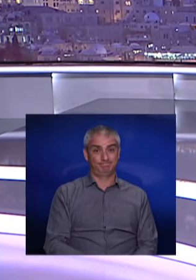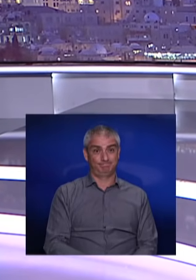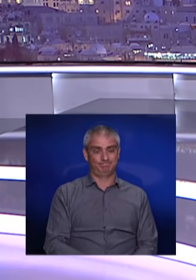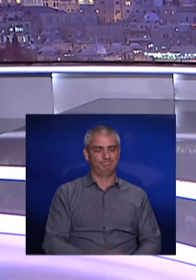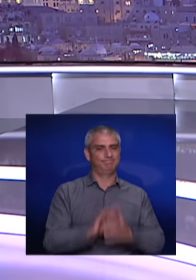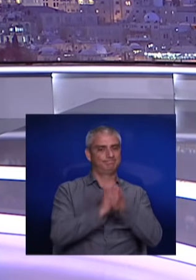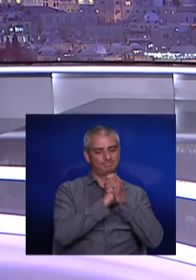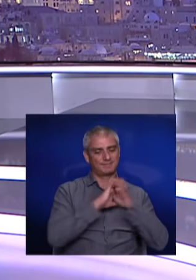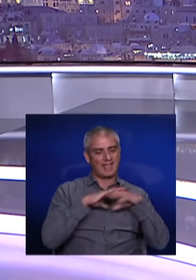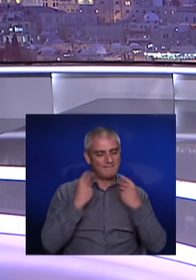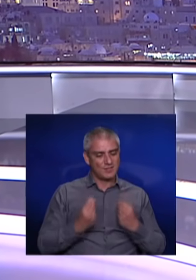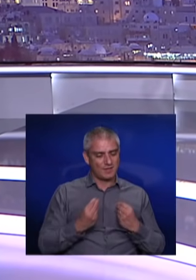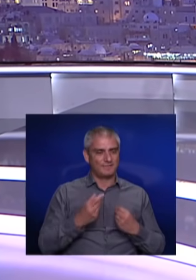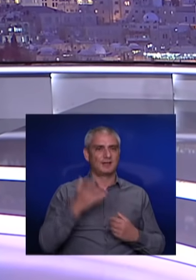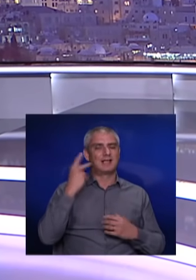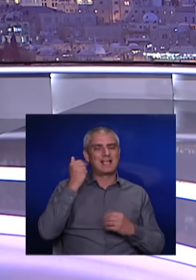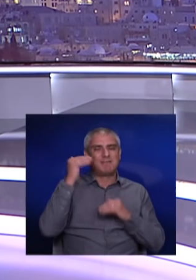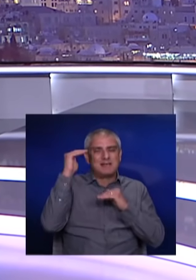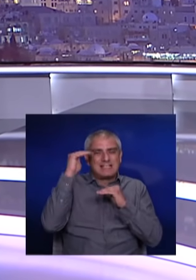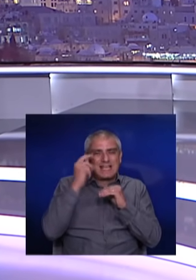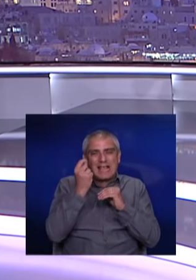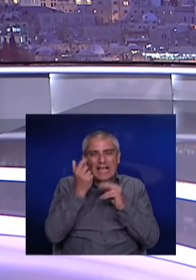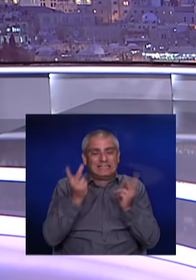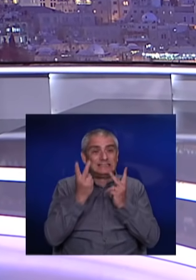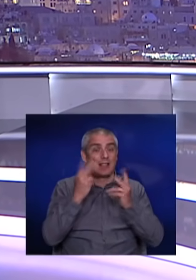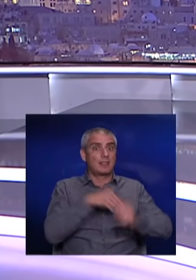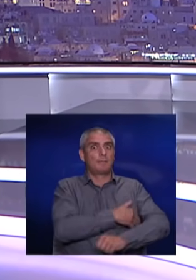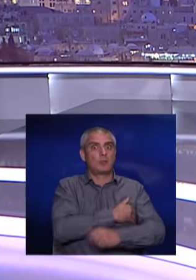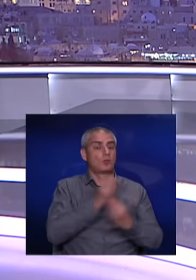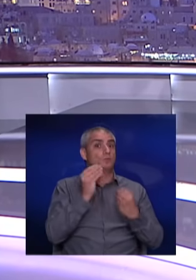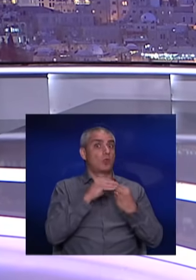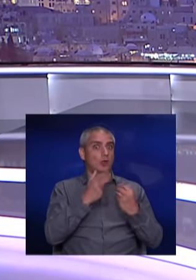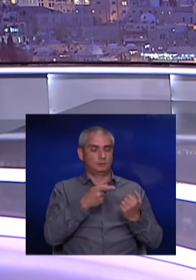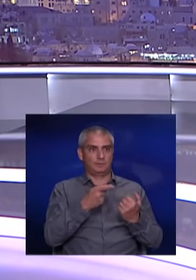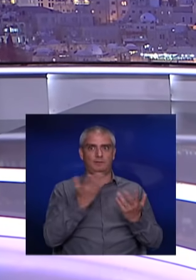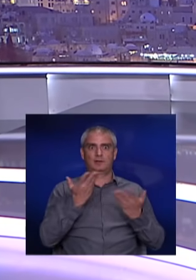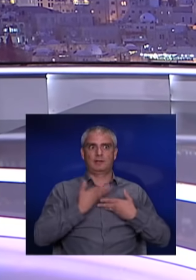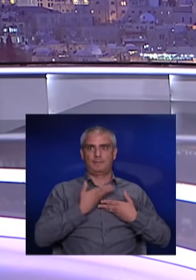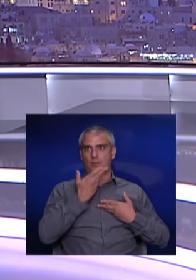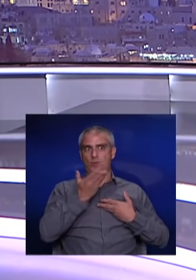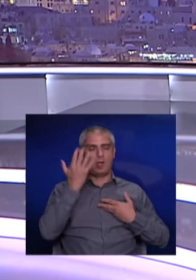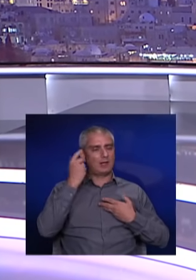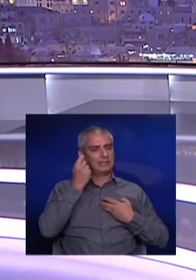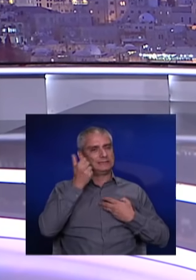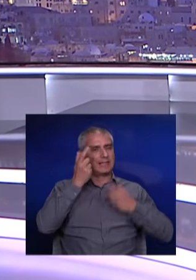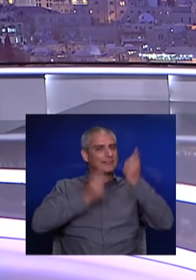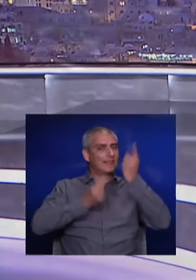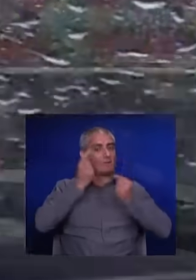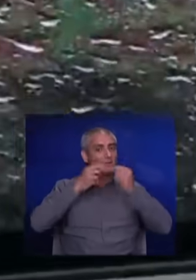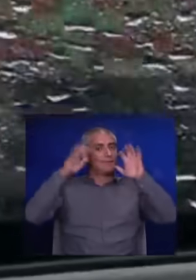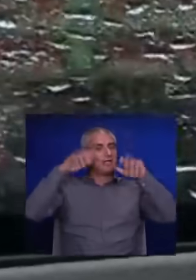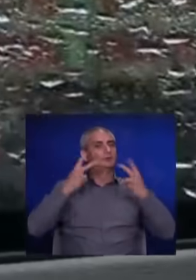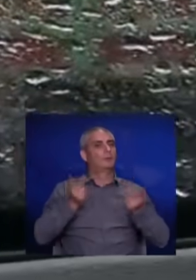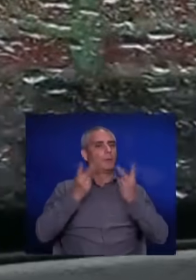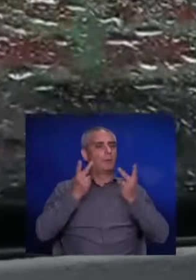שלום לכם וערב טוב, היום נרשמה ירידה קלה בטמפרטורות, ובנוסף לזה קיבלנו את זה. היה לנו גם קצת טפטופים, גשם קל